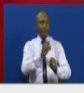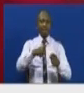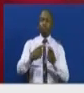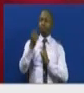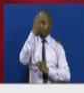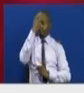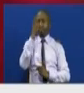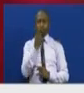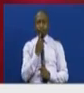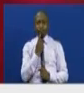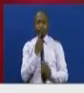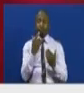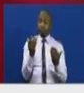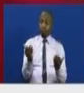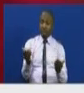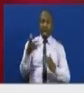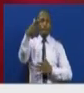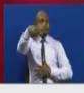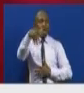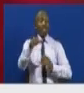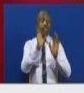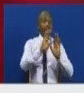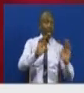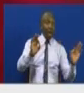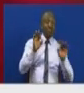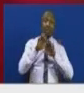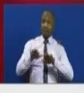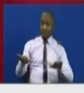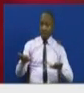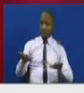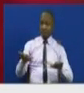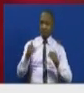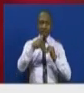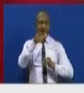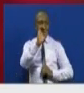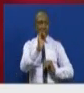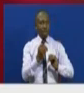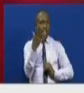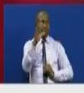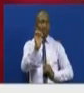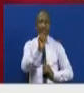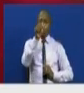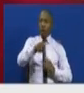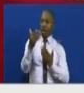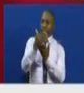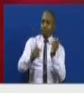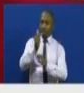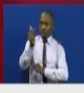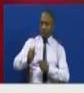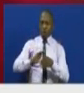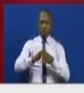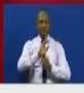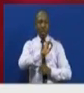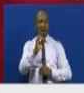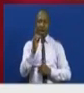la kujiuliza, je, maji hayo ni safi na salama? Zaidi ya 50% ya Watanzania wanatumia zaidi ya dakika